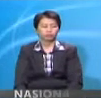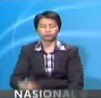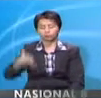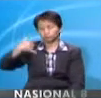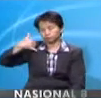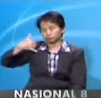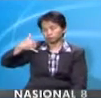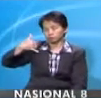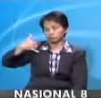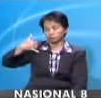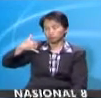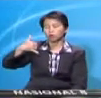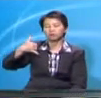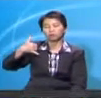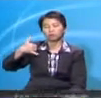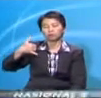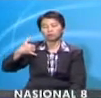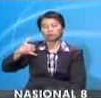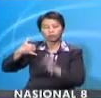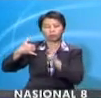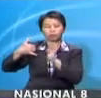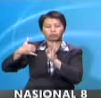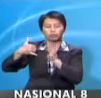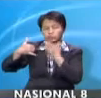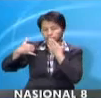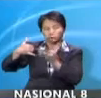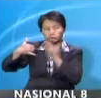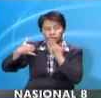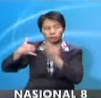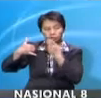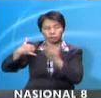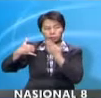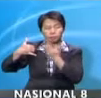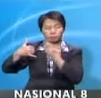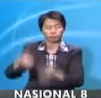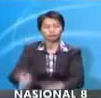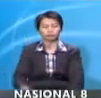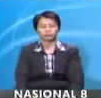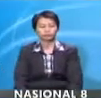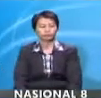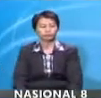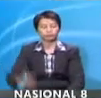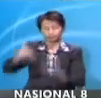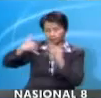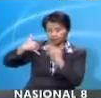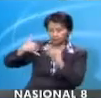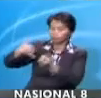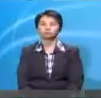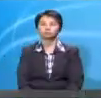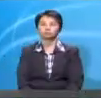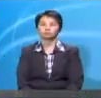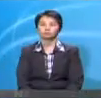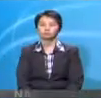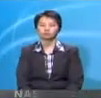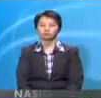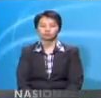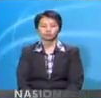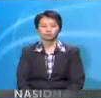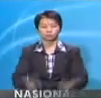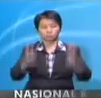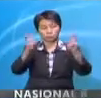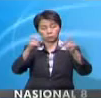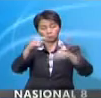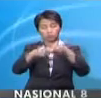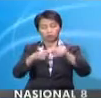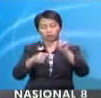Ini yang dapat berita sekarang. Ya, yeah. Terima kasih Encik Tana, terima kasih atas maklumat yang diberikan itu. Isu